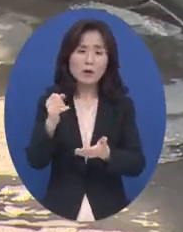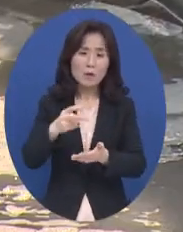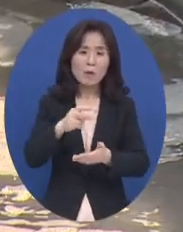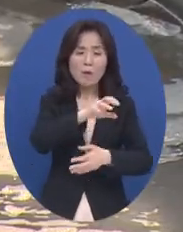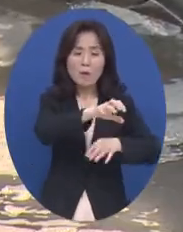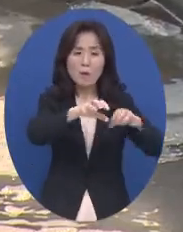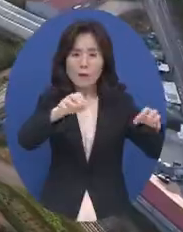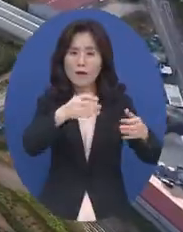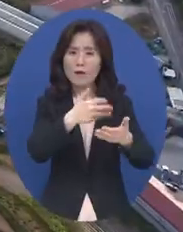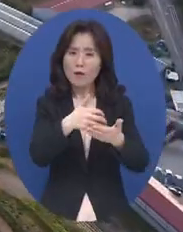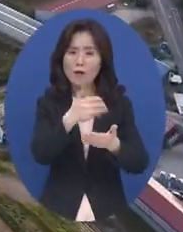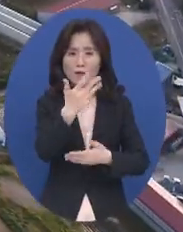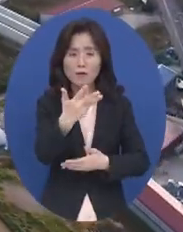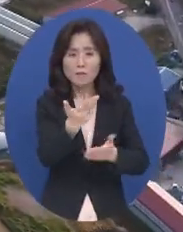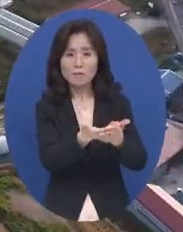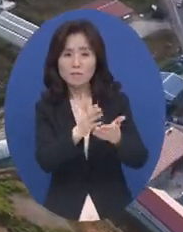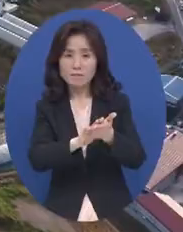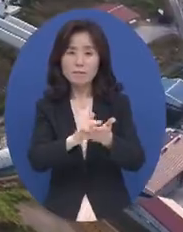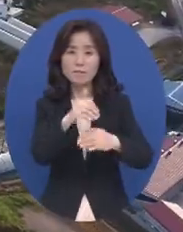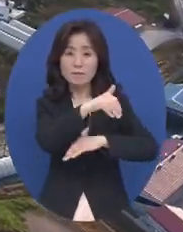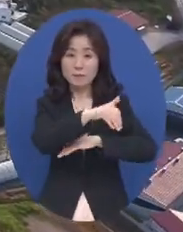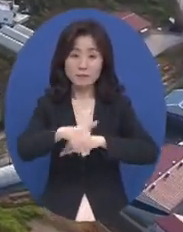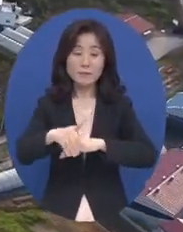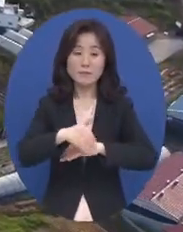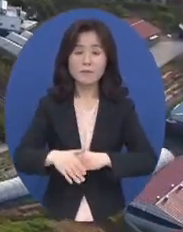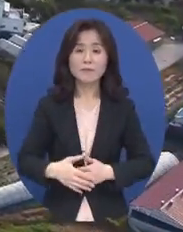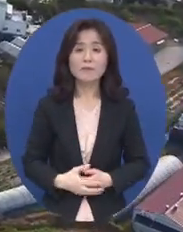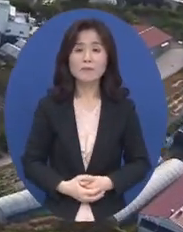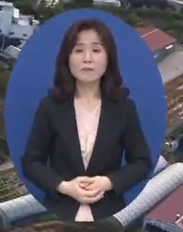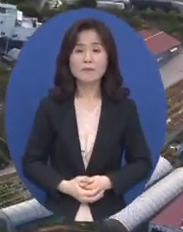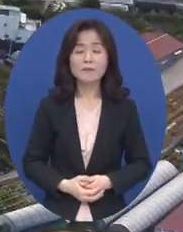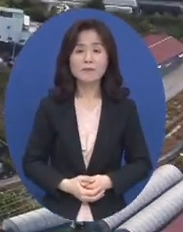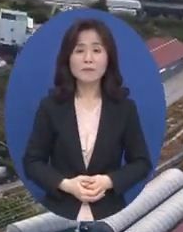계획입니다 경기 줄 티비에 김태 입니다